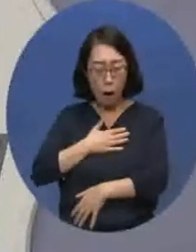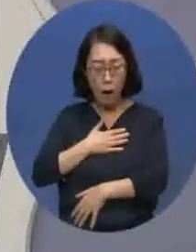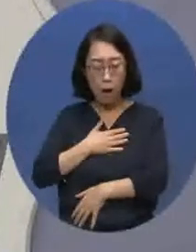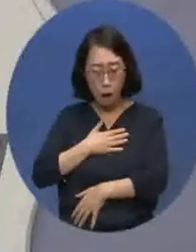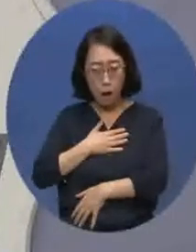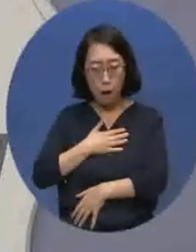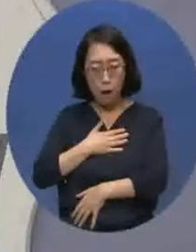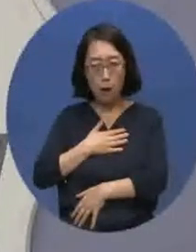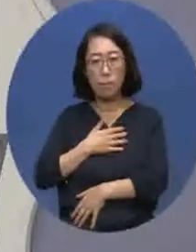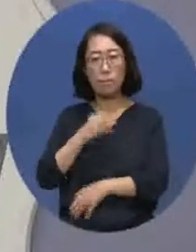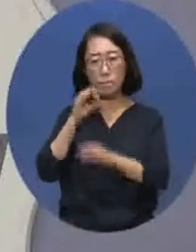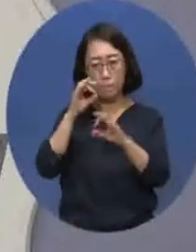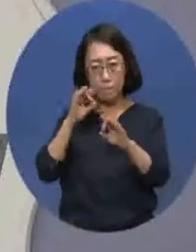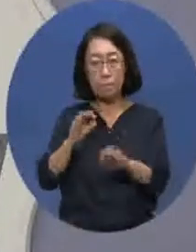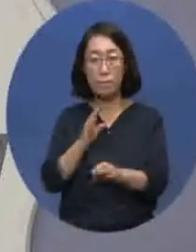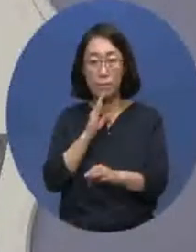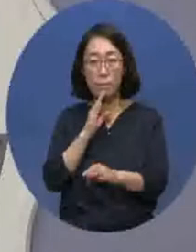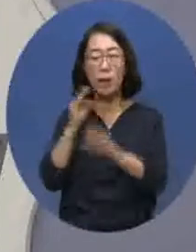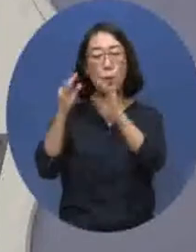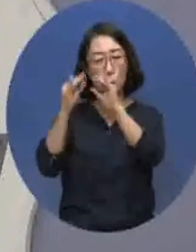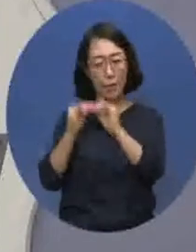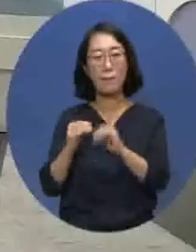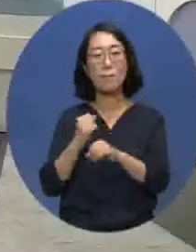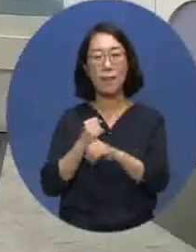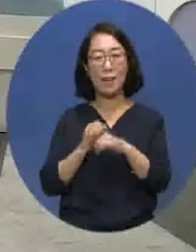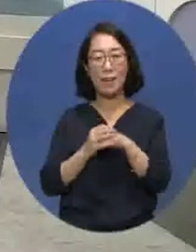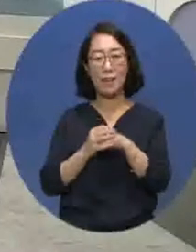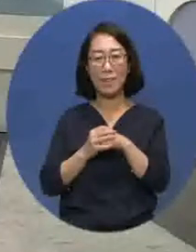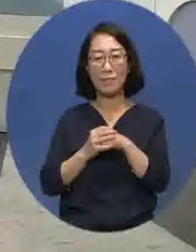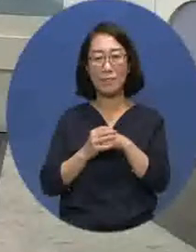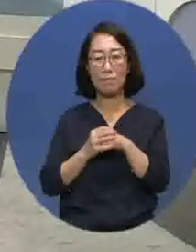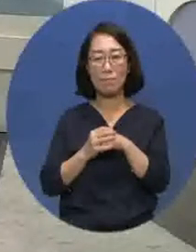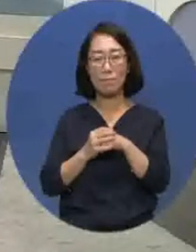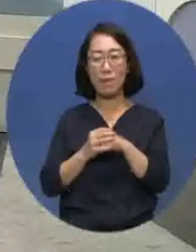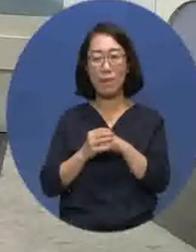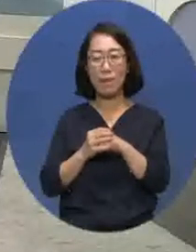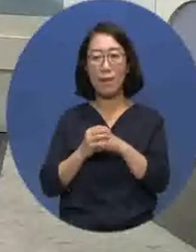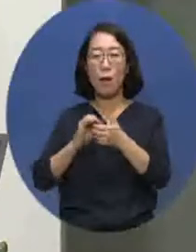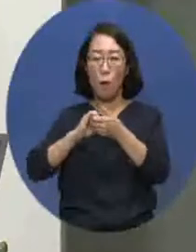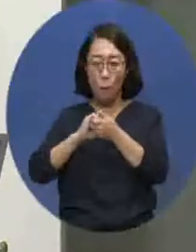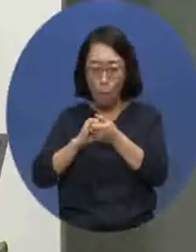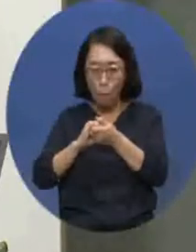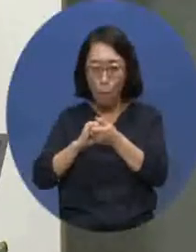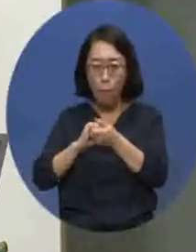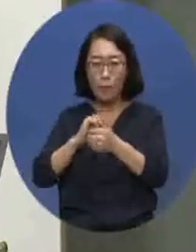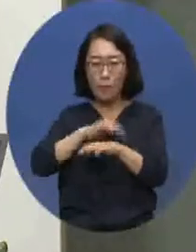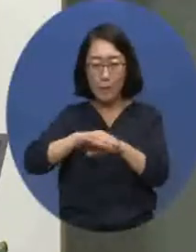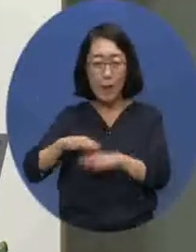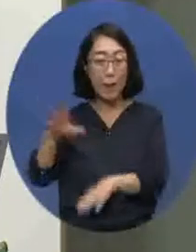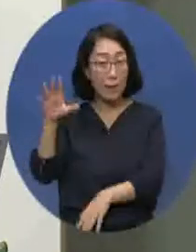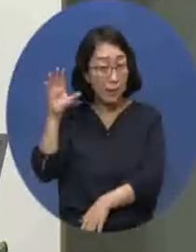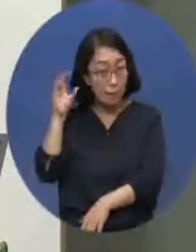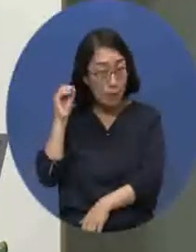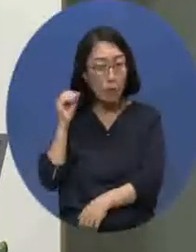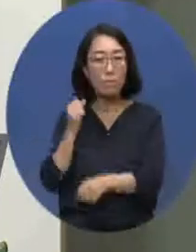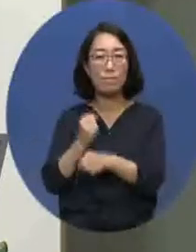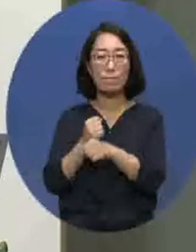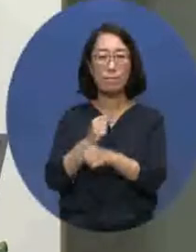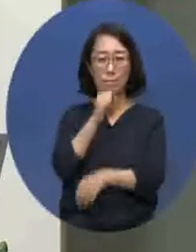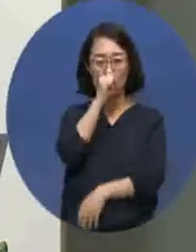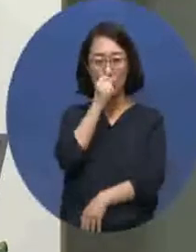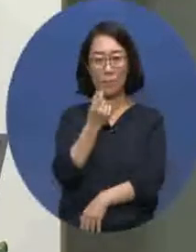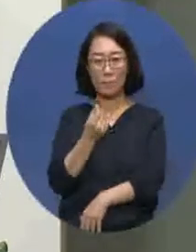된다 이거 에는 저도 정말 동의합니다 예 제발좀 국민의 소리를 귀담아 들어 올 수는